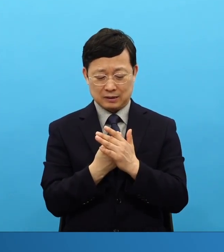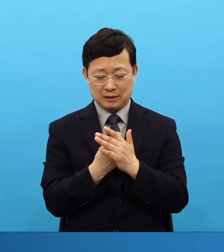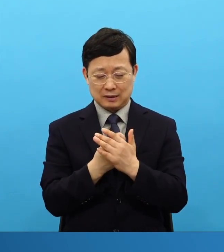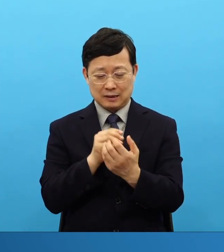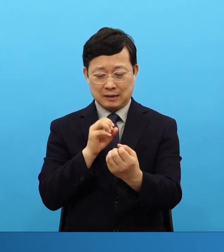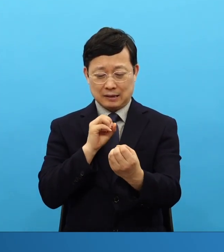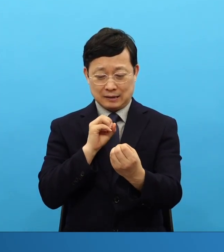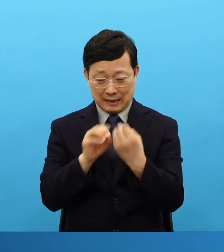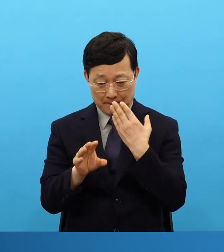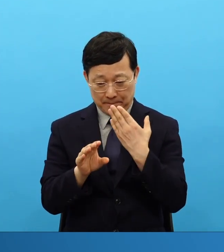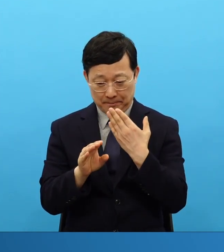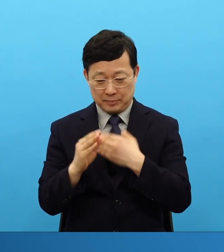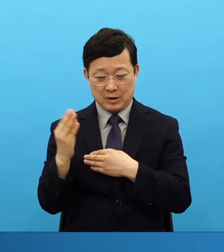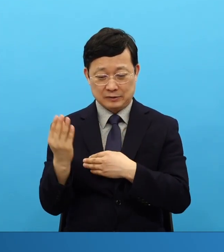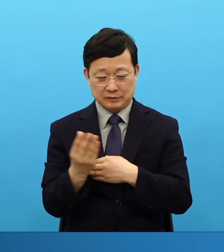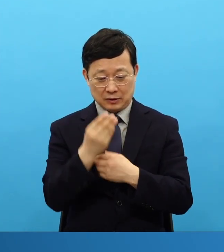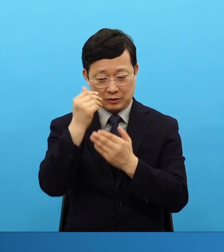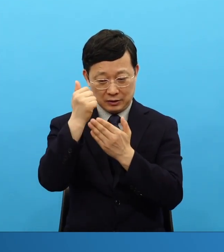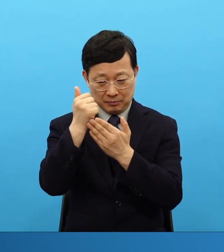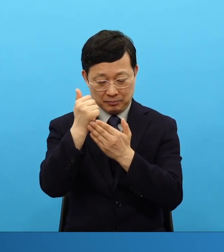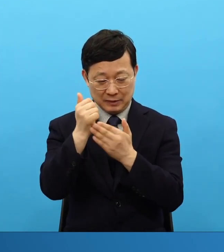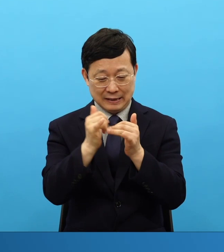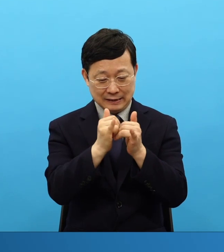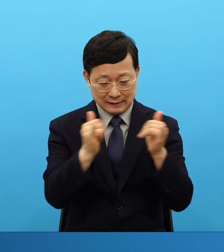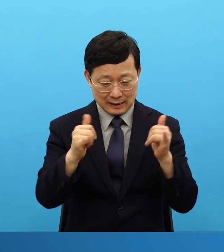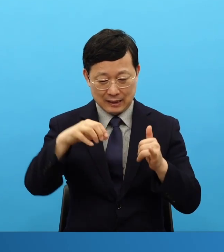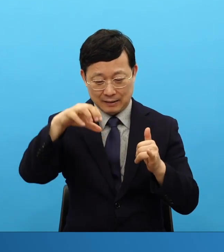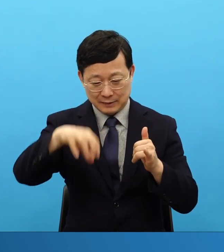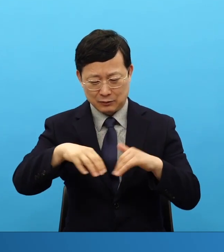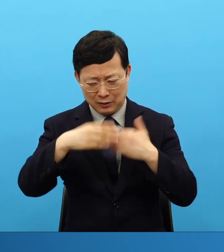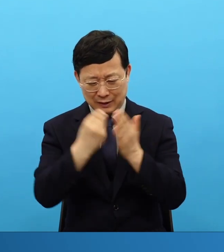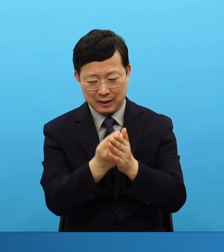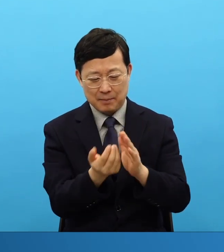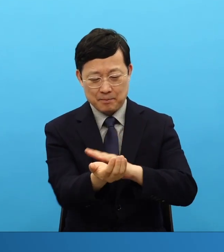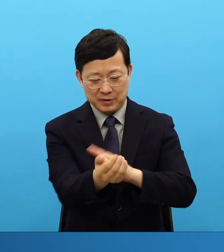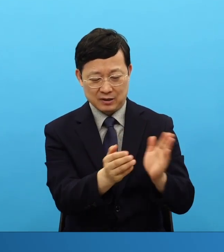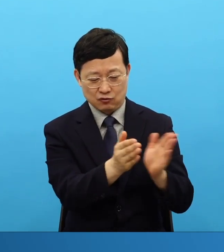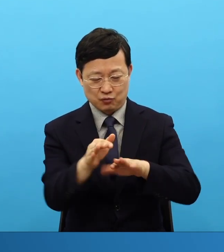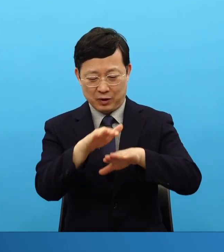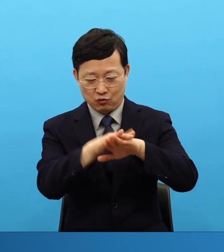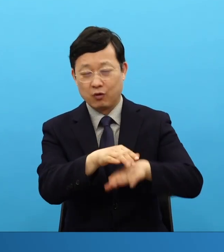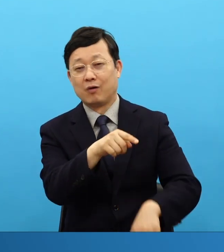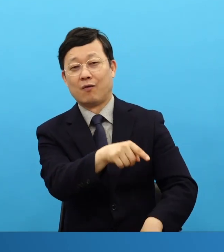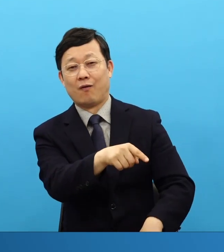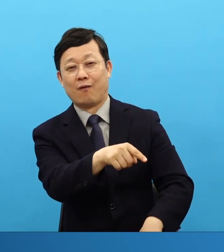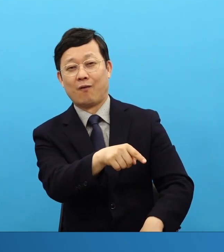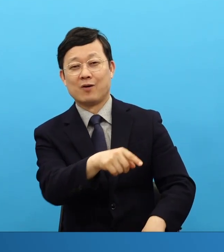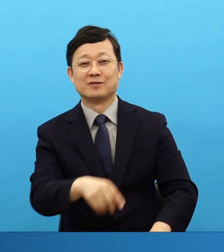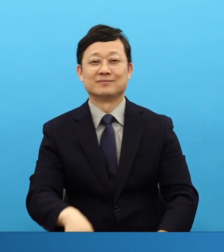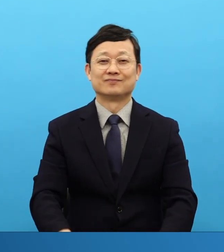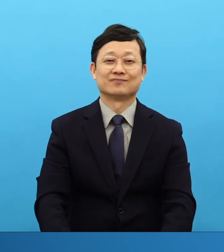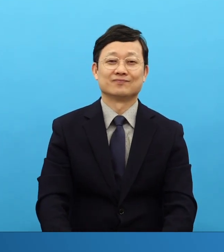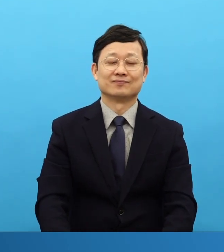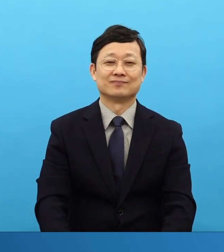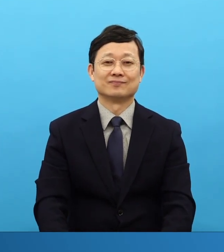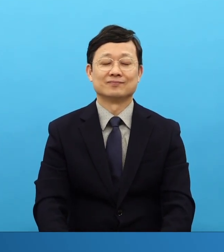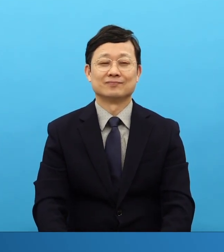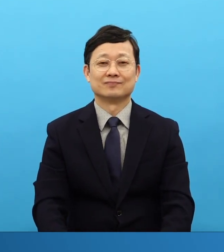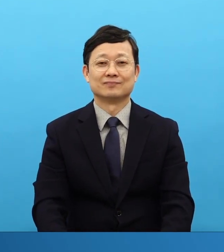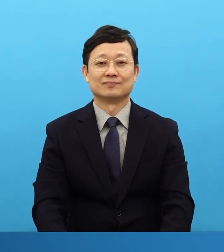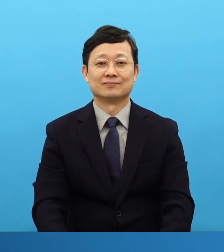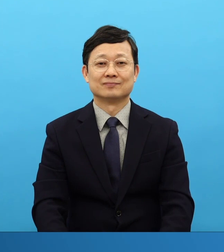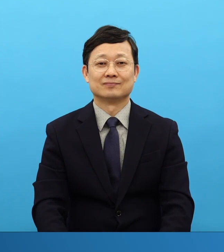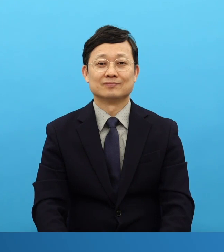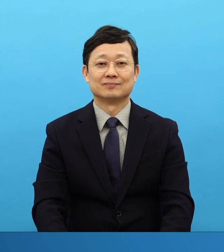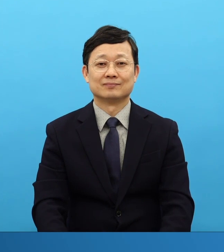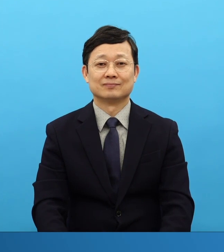answer. 성령께서 있는 장소, 사람, 일 이렇게 나왔어요. They see the location, the people, and the work that the Holy Spirit allowed them to do. 자,